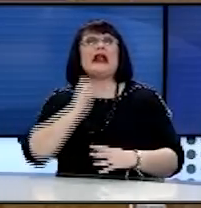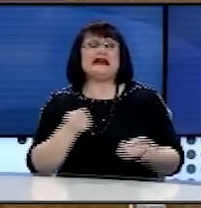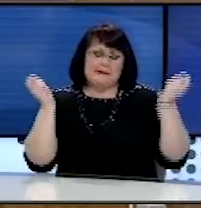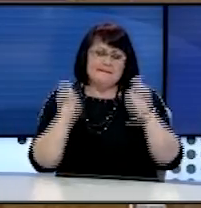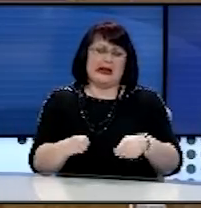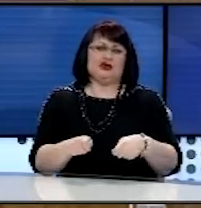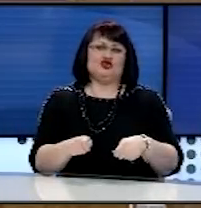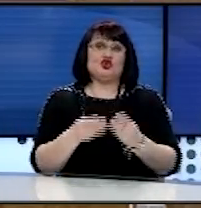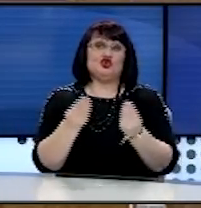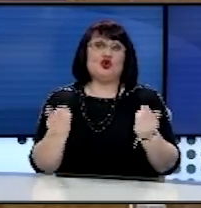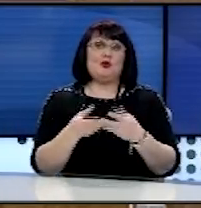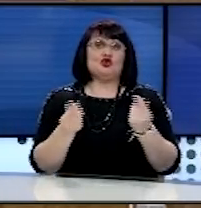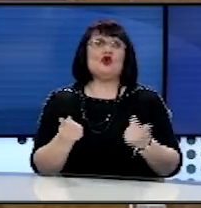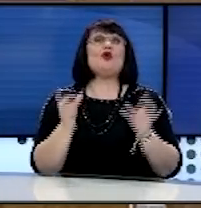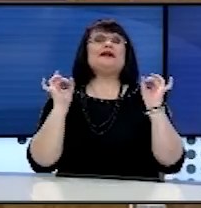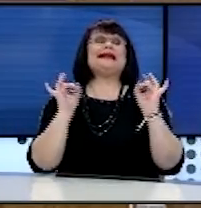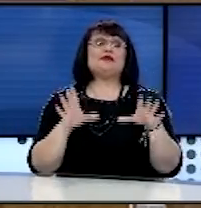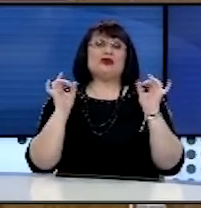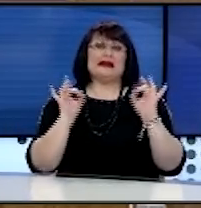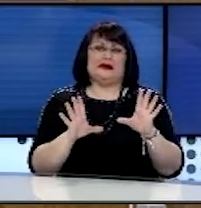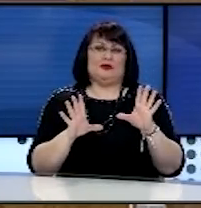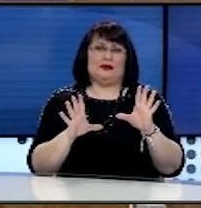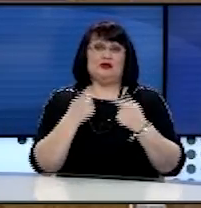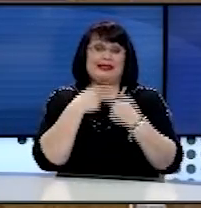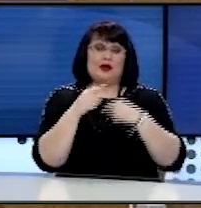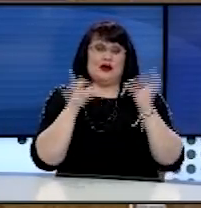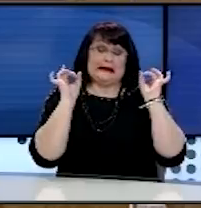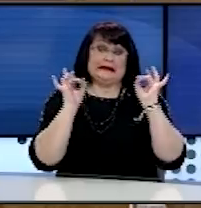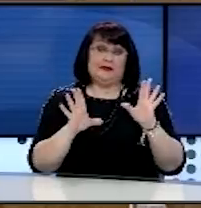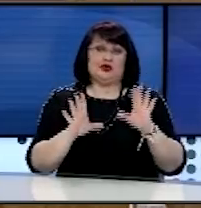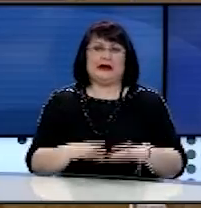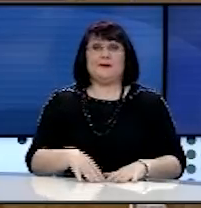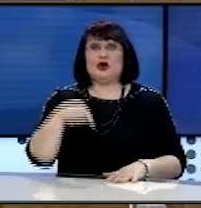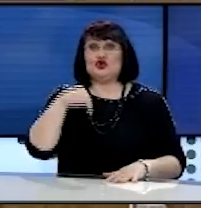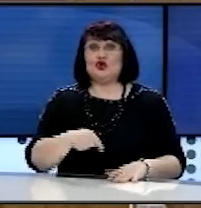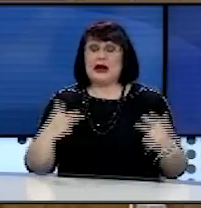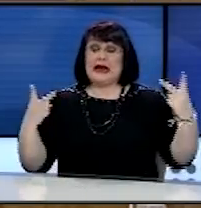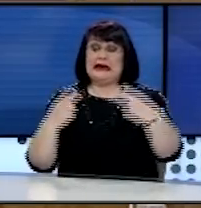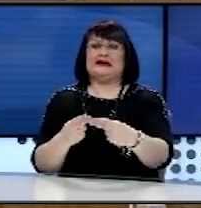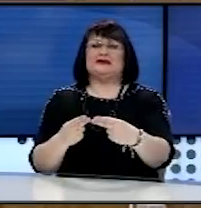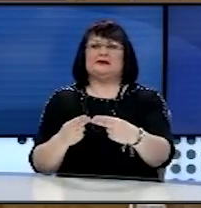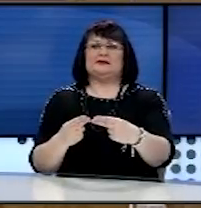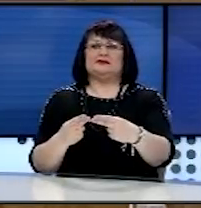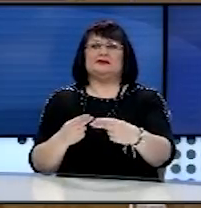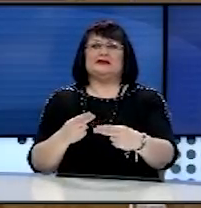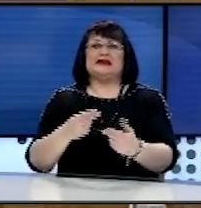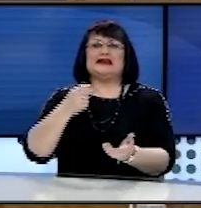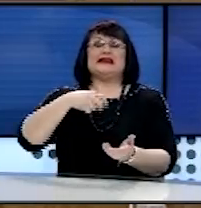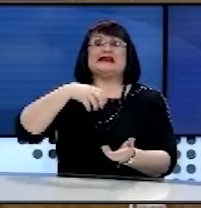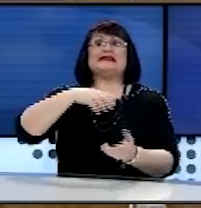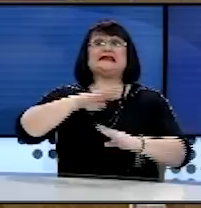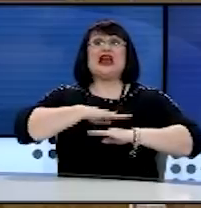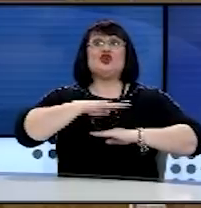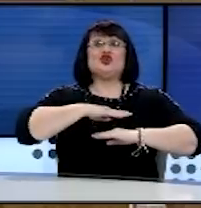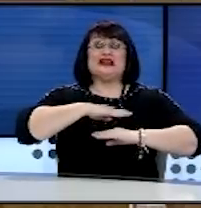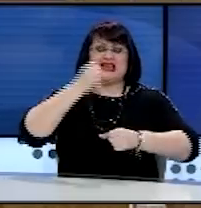με οποιοδήποτε τρόπο και οποιοδήποτε πρόσχημα. Να κλείσουν τώρα όλες οι στρατιωτικές βάσεις στη χώρα